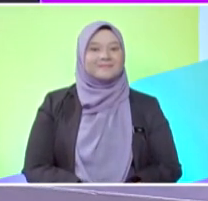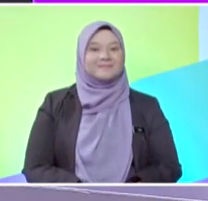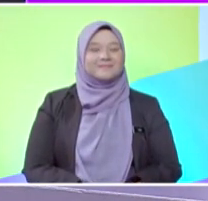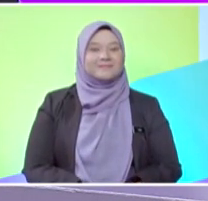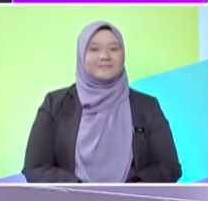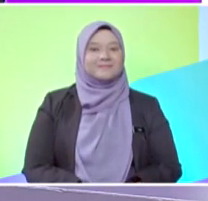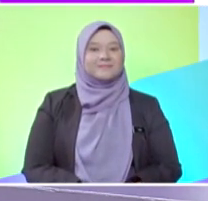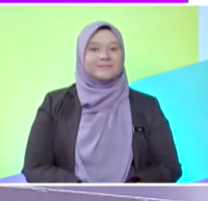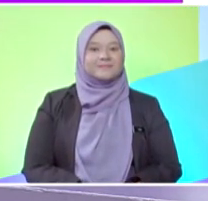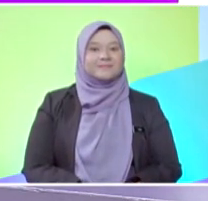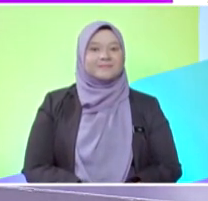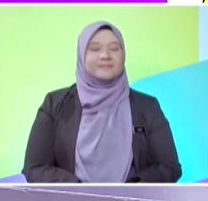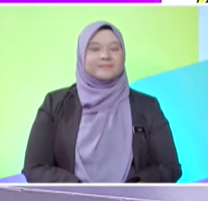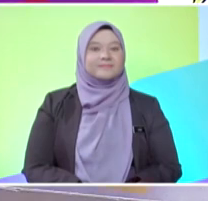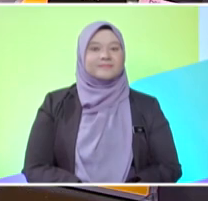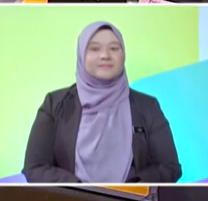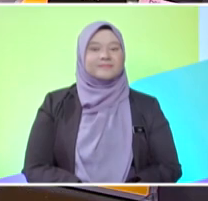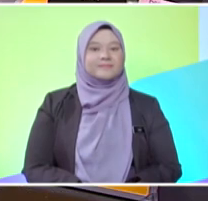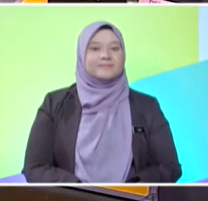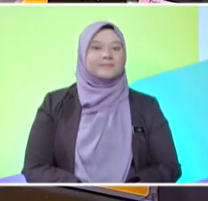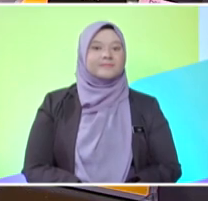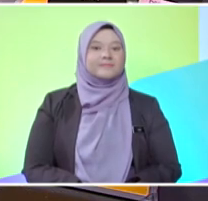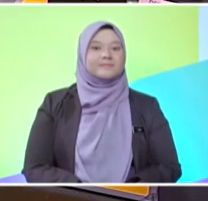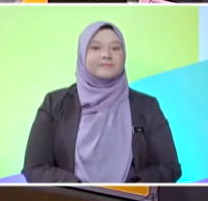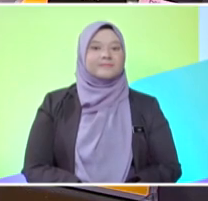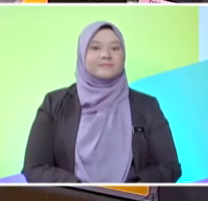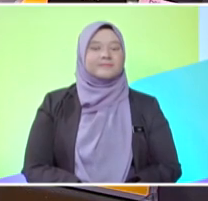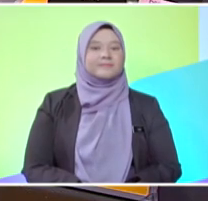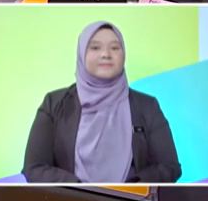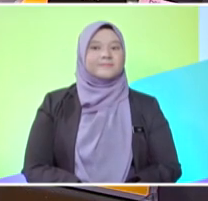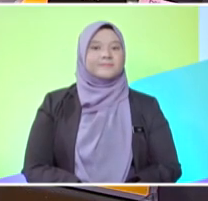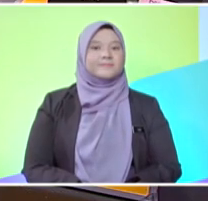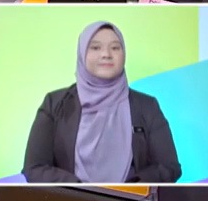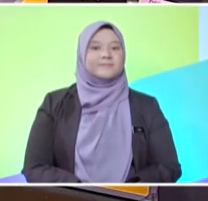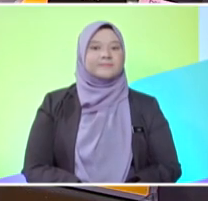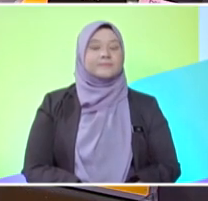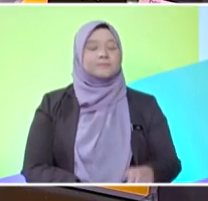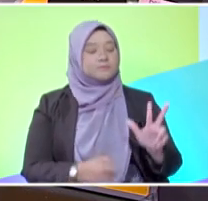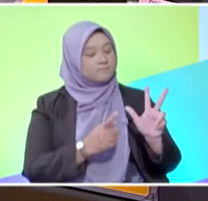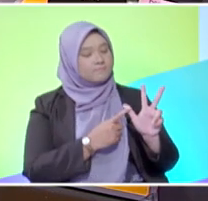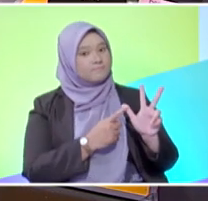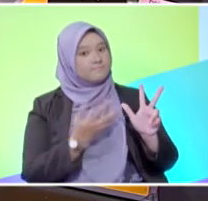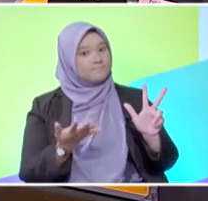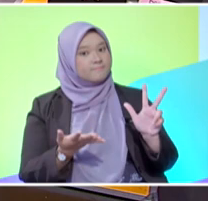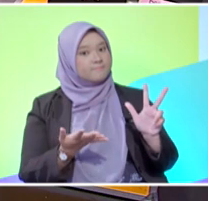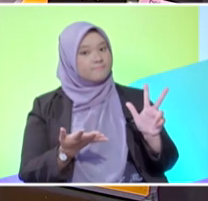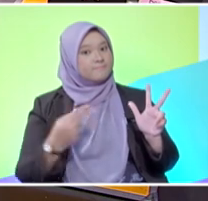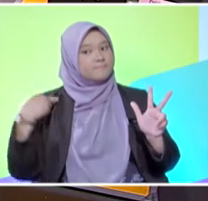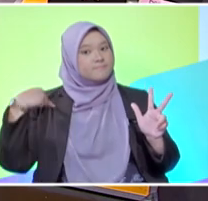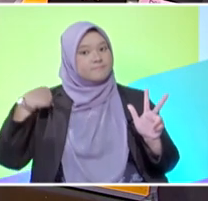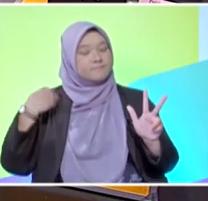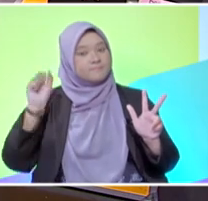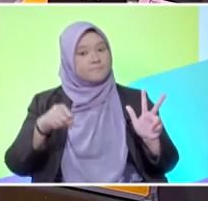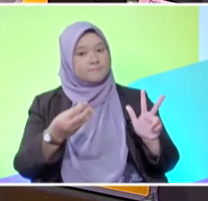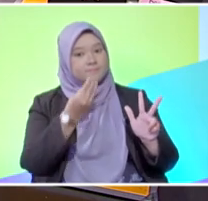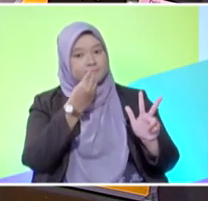hewan yang makan tumbuh-tumbuhan saja yang Azza belajar ini Oke yang saya belajar hewan yang bukan tumbuh-tumbuhan yaitu ada